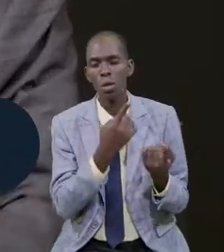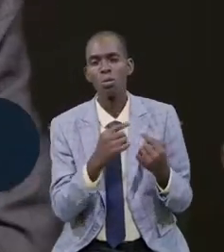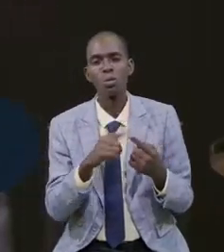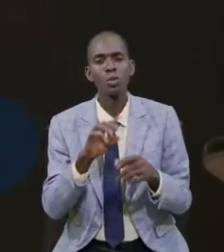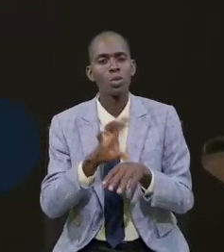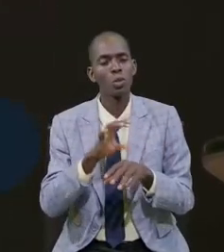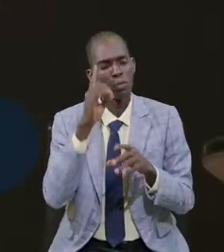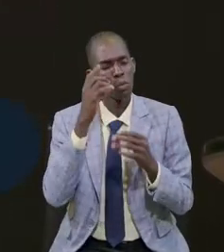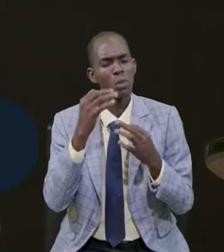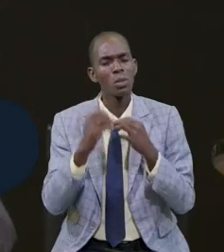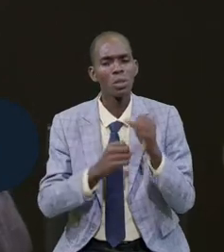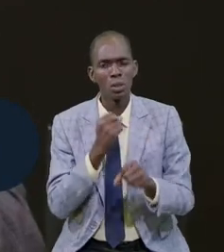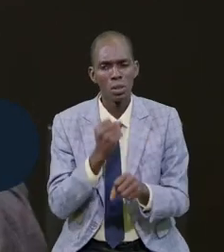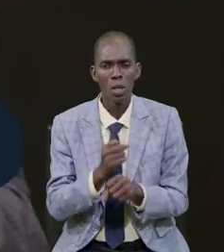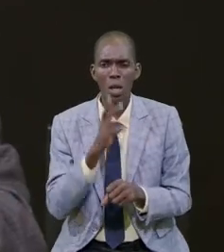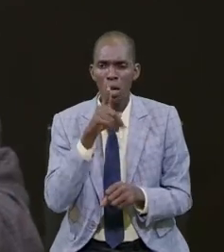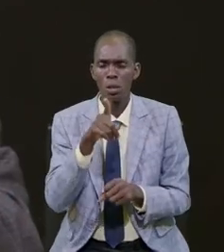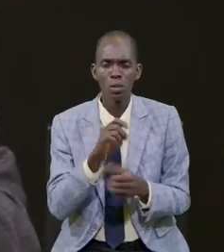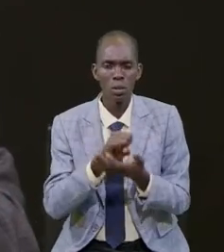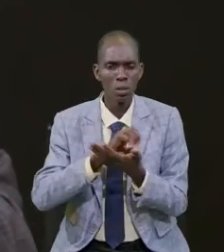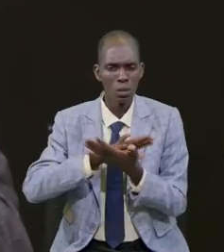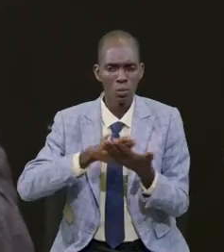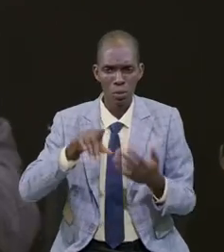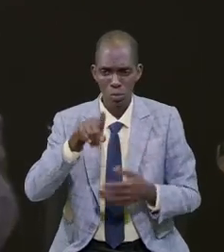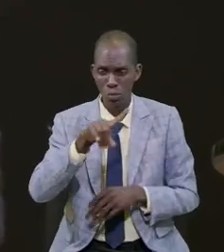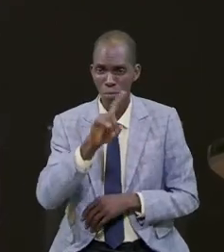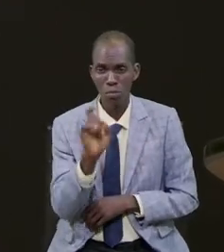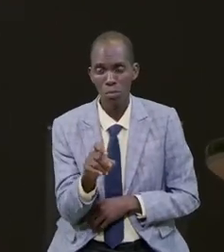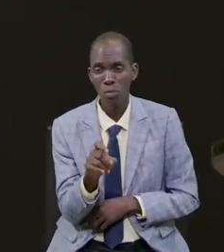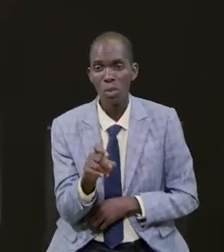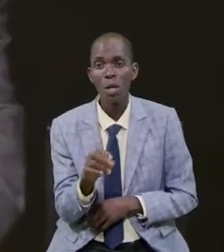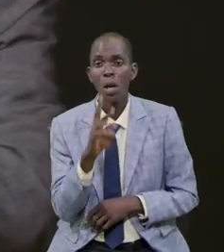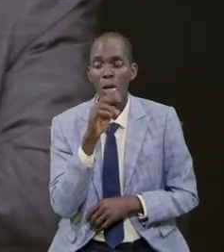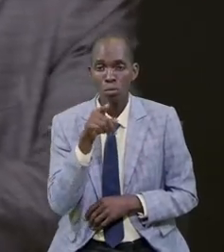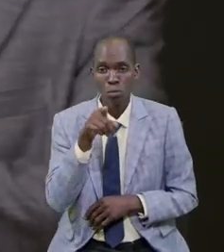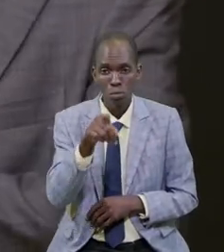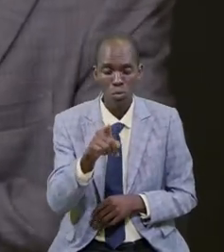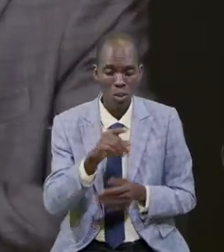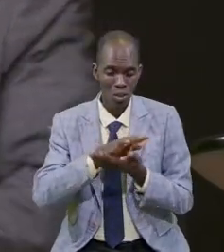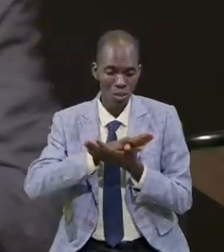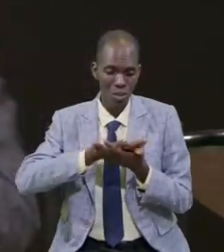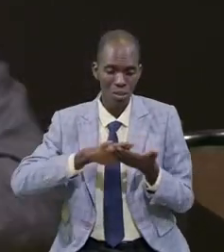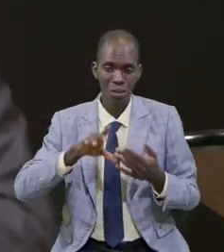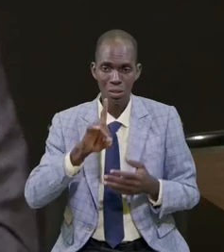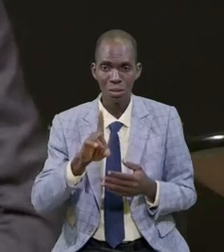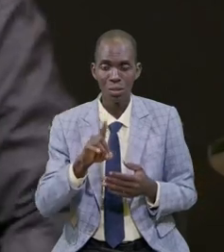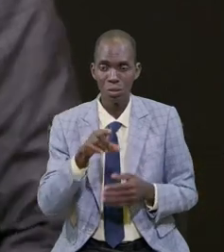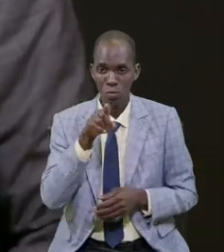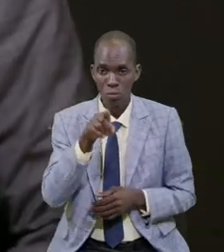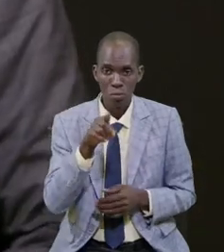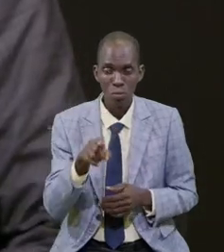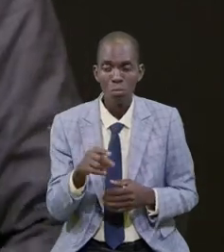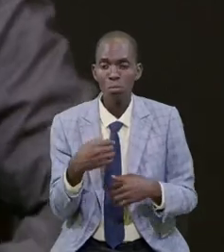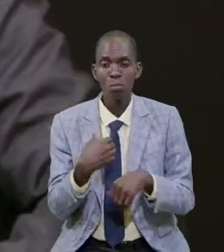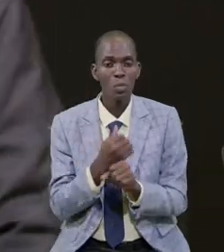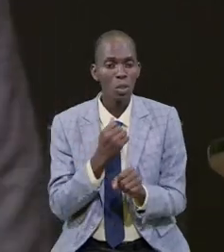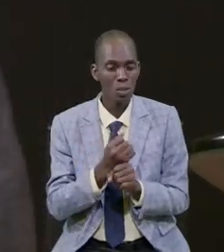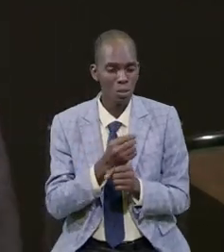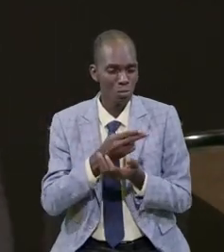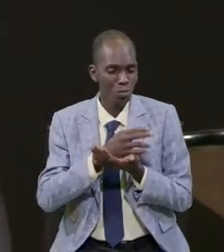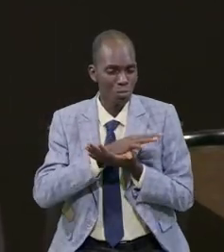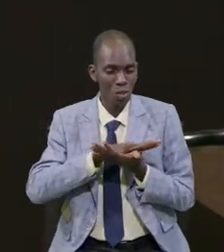de Dieu, je dois vous poser la question, êtes-vous sanctifié? Êtes-vous purifié? Êtes-vous rendu